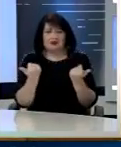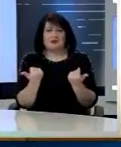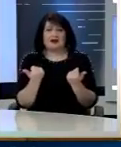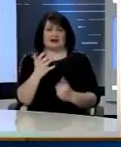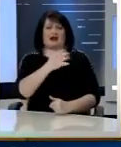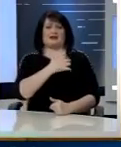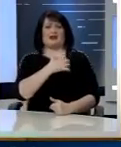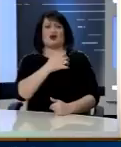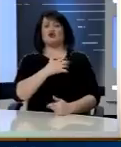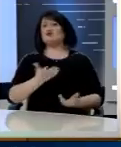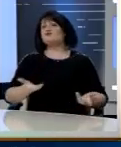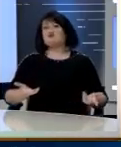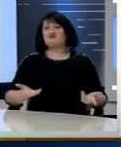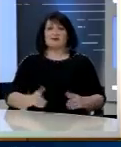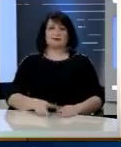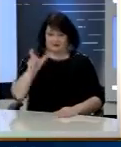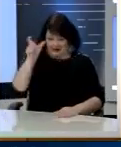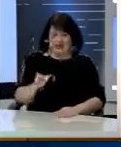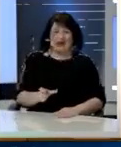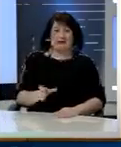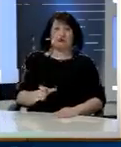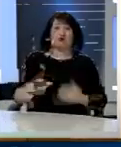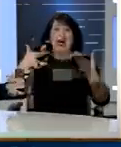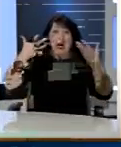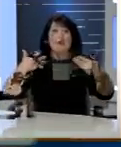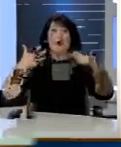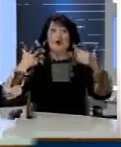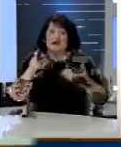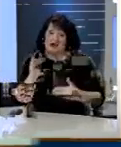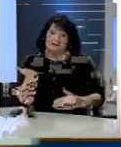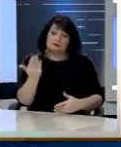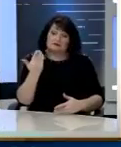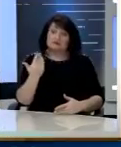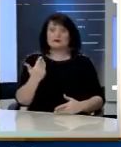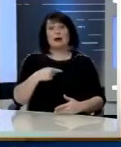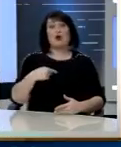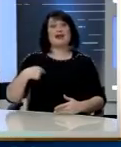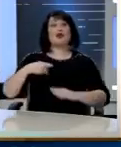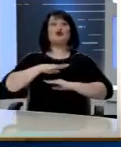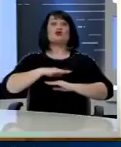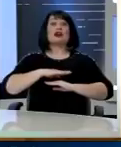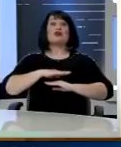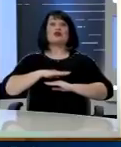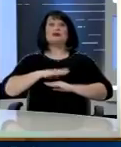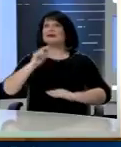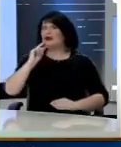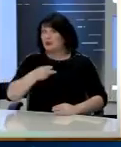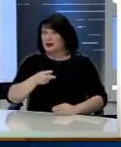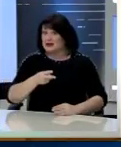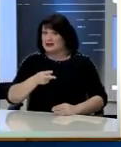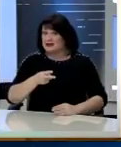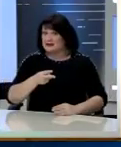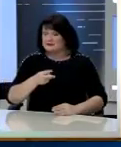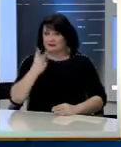ταξιάρχου. Ο κύριος ταξιάρχος, ο συγκεκριμένος, εκλήθησε απολογία από τον αρχηγό του στρατού. Τι απαντά?